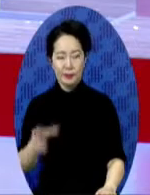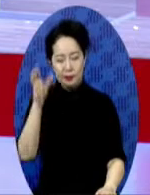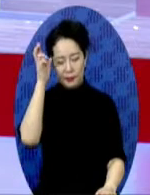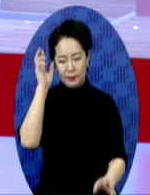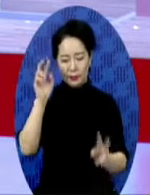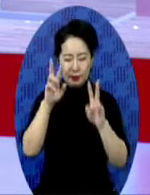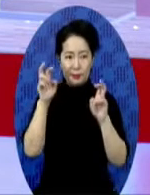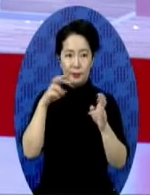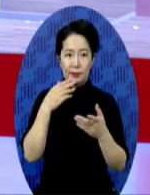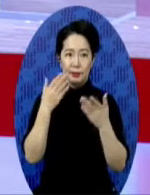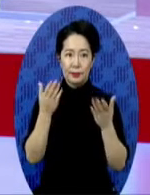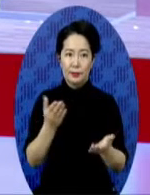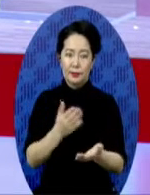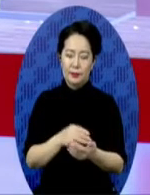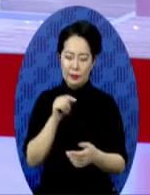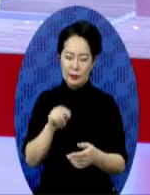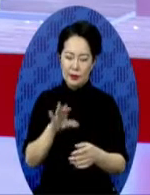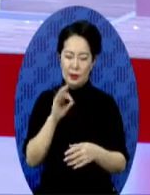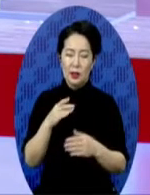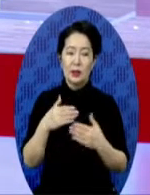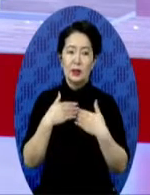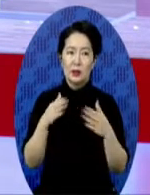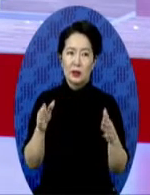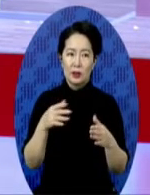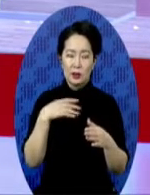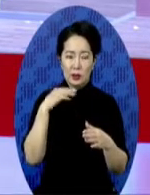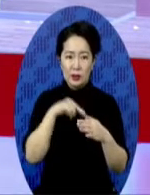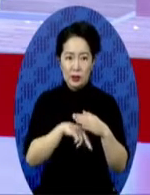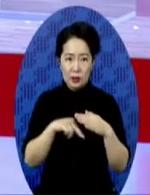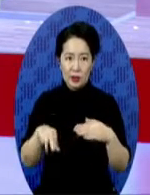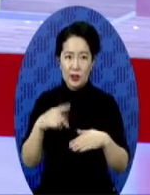боловсролын болонга та бүхэнд хүргэлээ. За энэ ондоо багтааж ашиглалтанд орсон одоо дээрх цэцэрлэгүүдийн нэг нь өнөөдөр